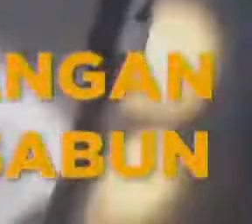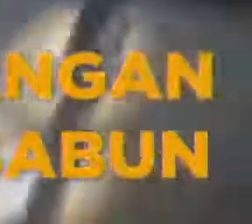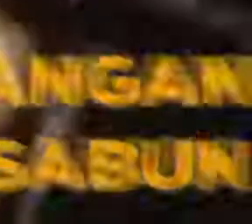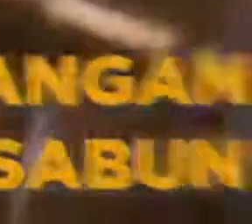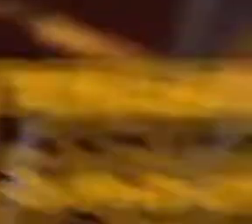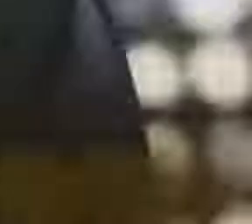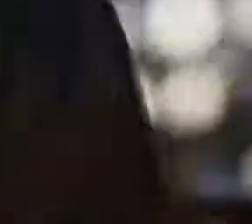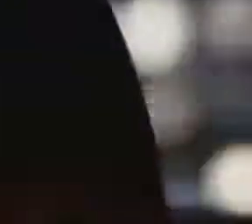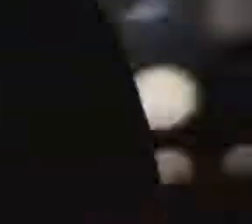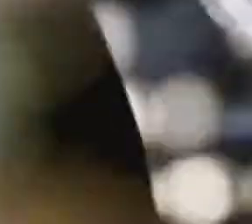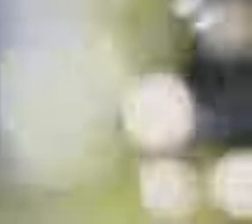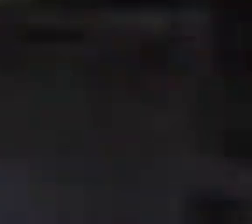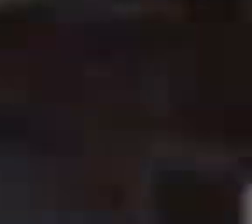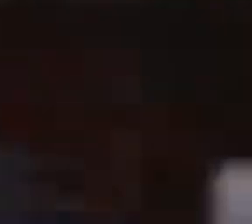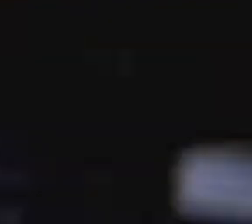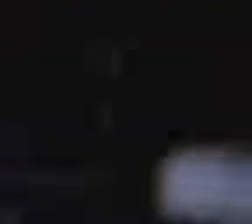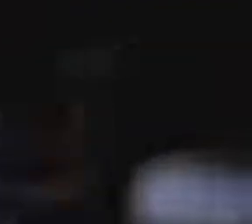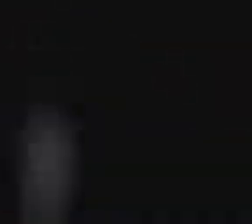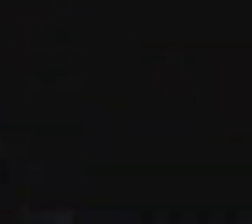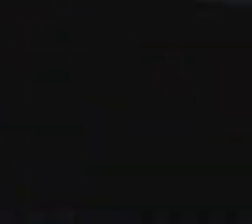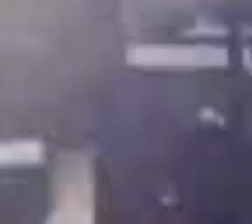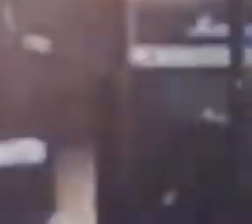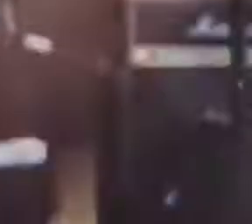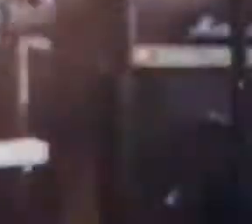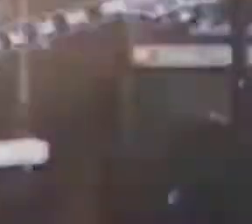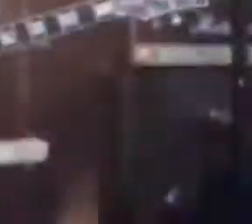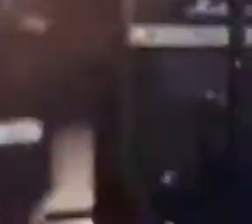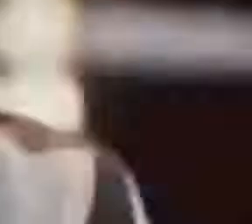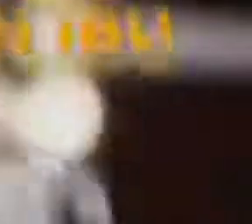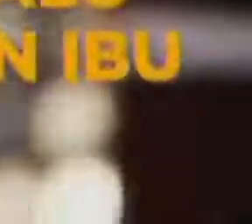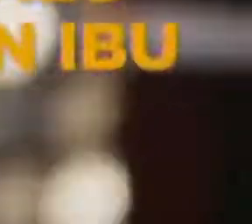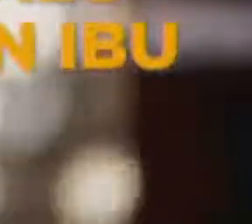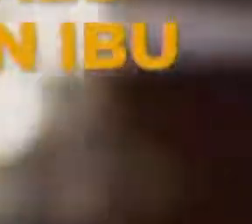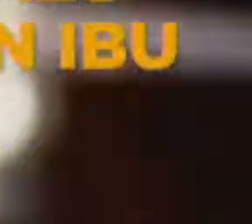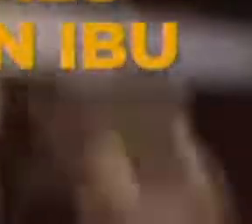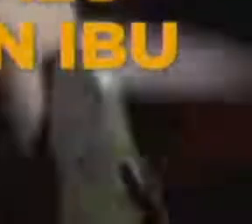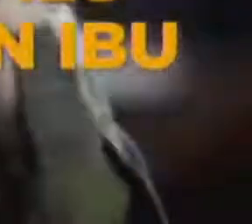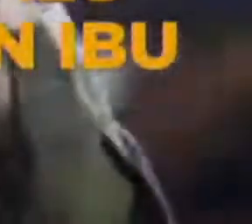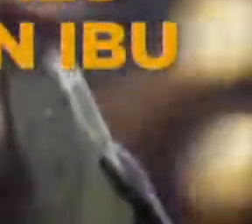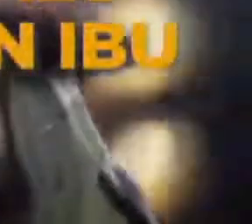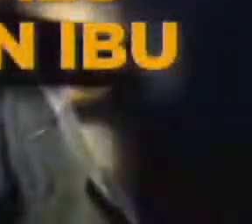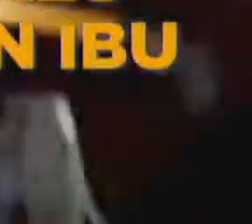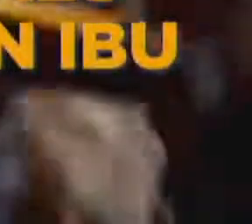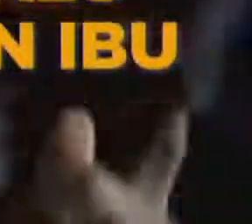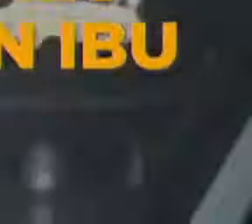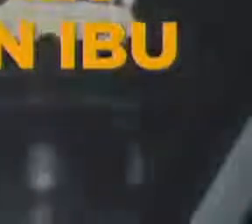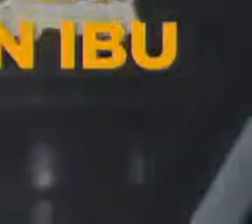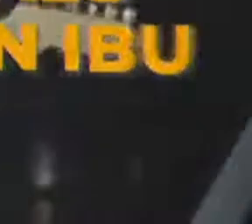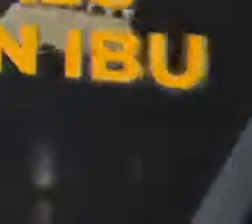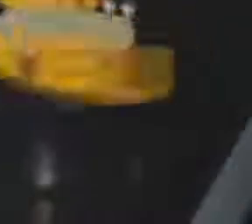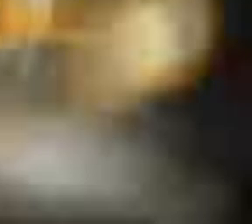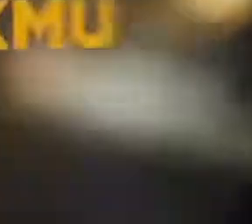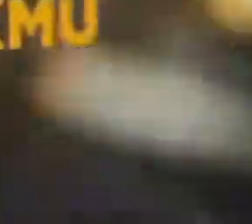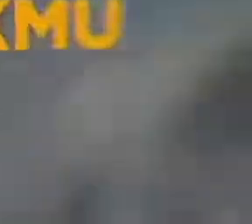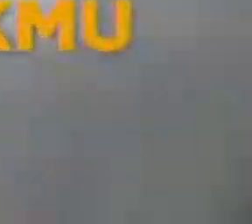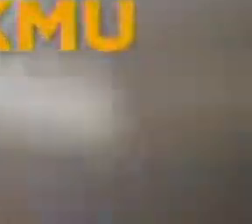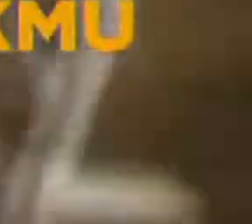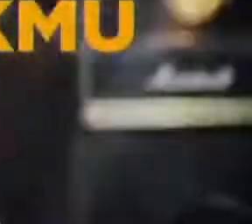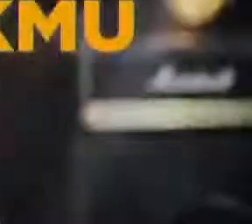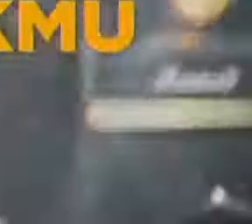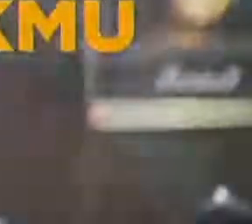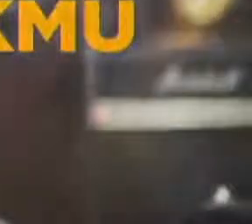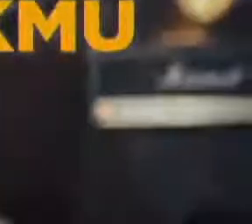pakai sabun, jangan sampai tertular. Ingat selalu pesan ibu,